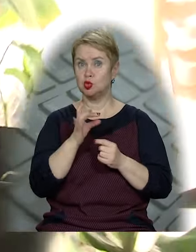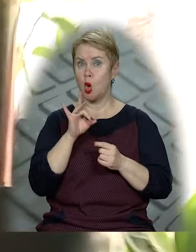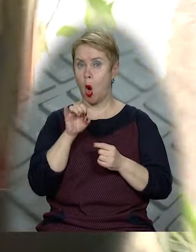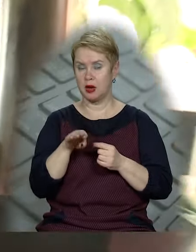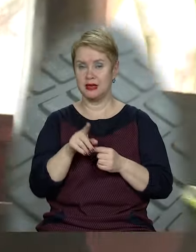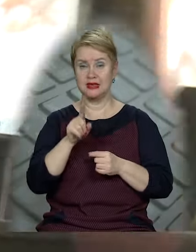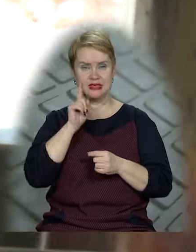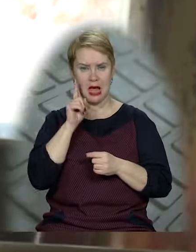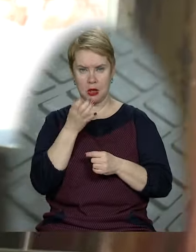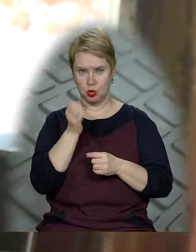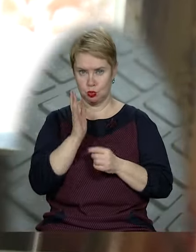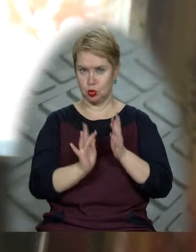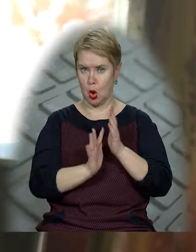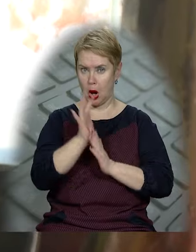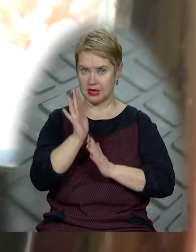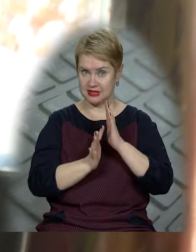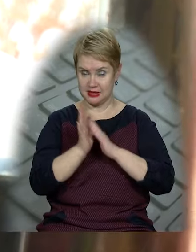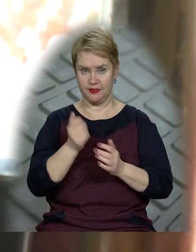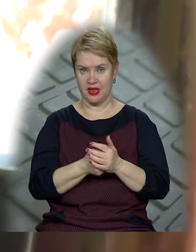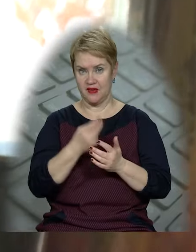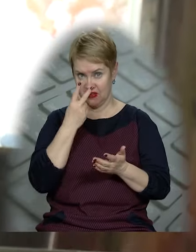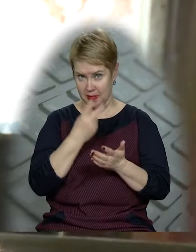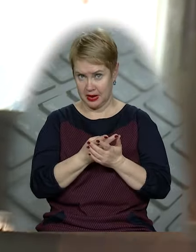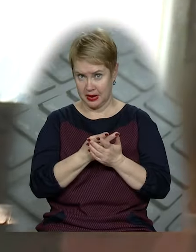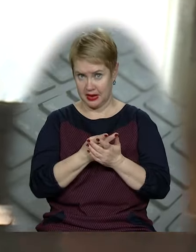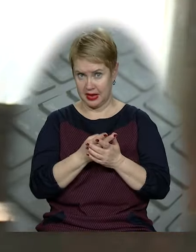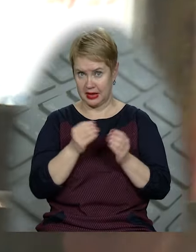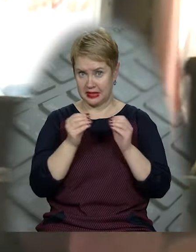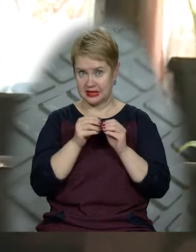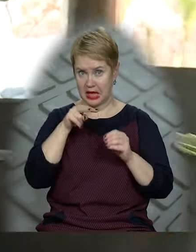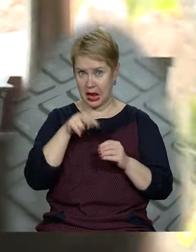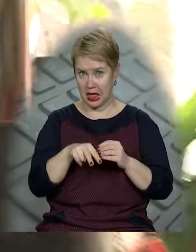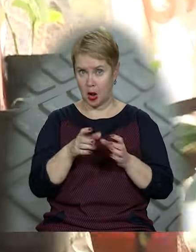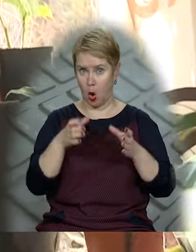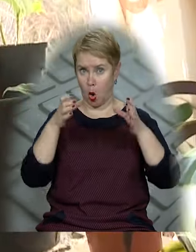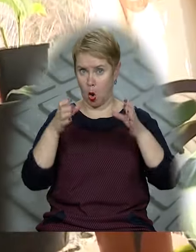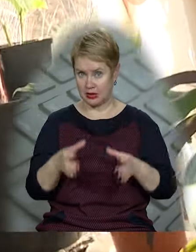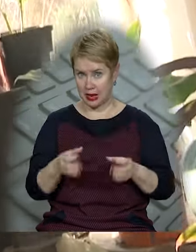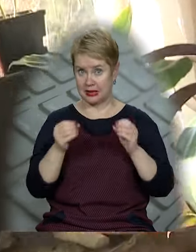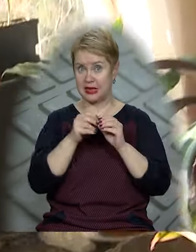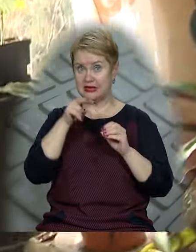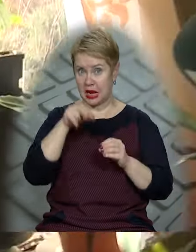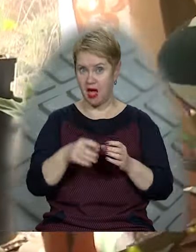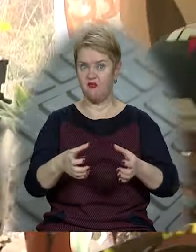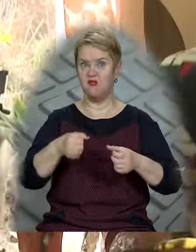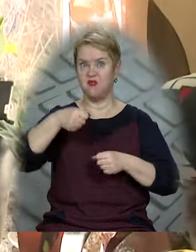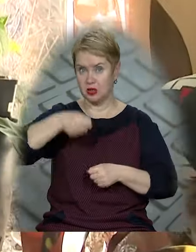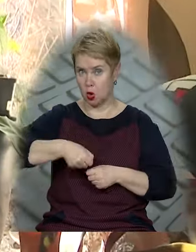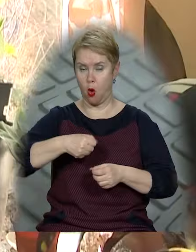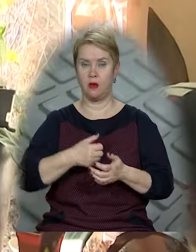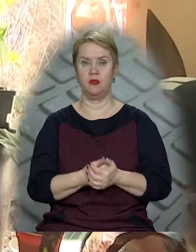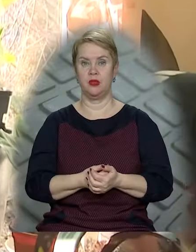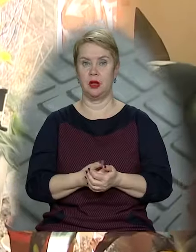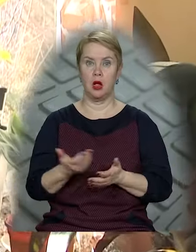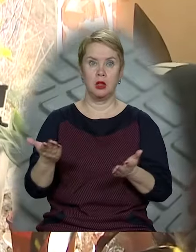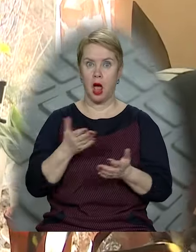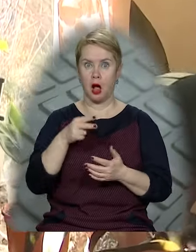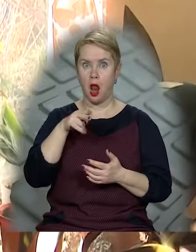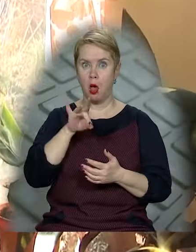ще зелений, він ще буде рости. Тобто ви бачите, 10-літровий контейнер, оце 10 літрів відро. І який